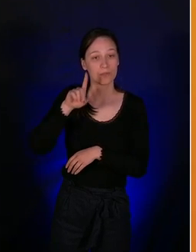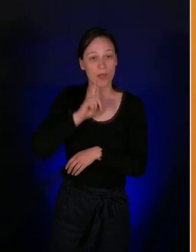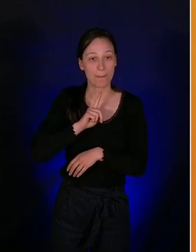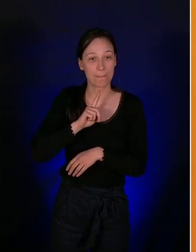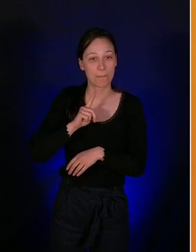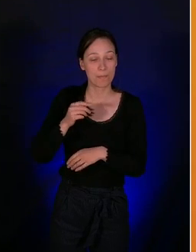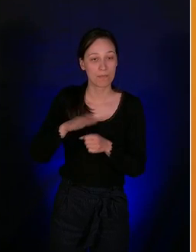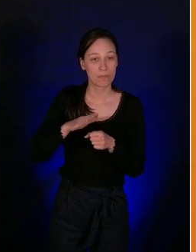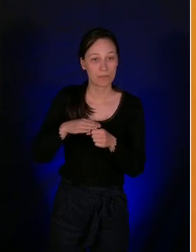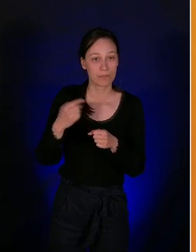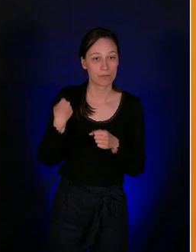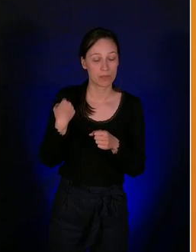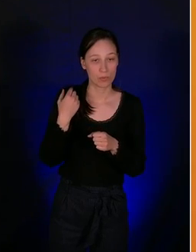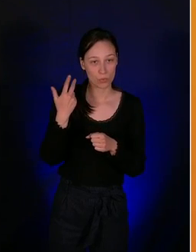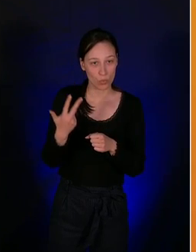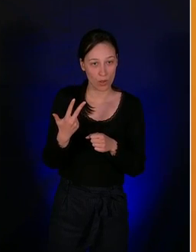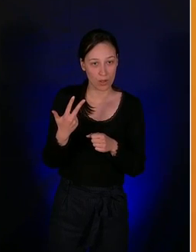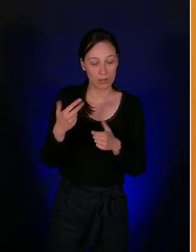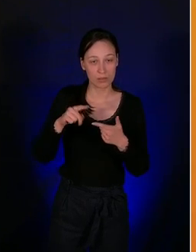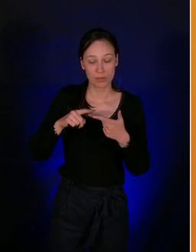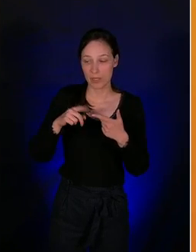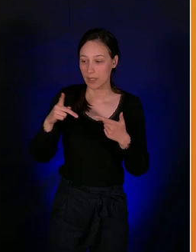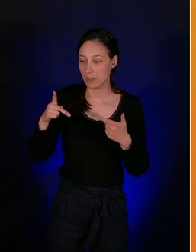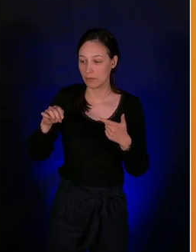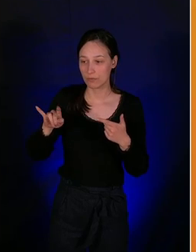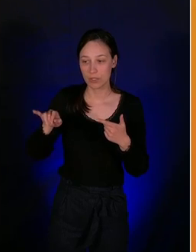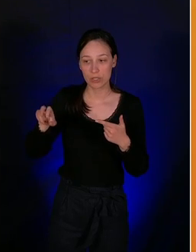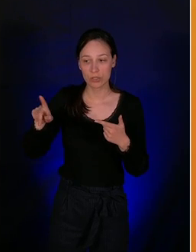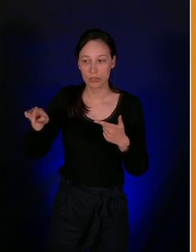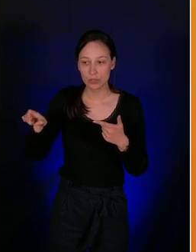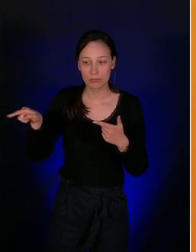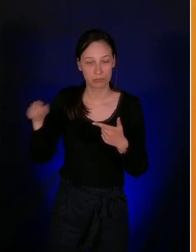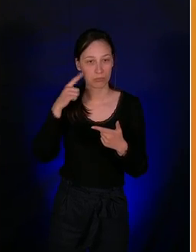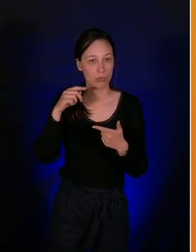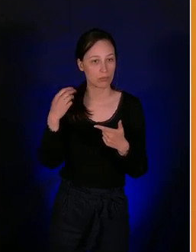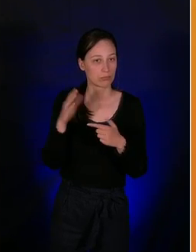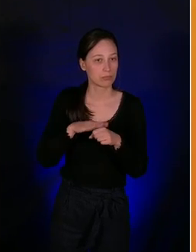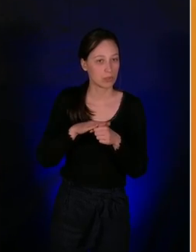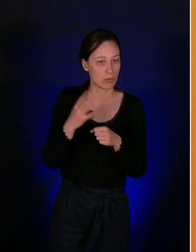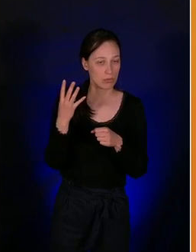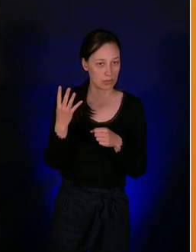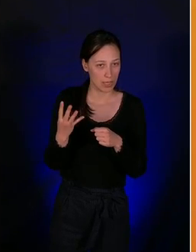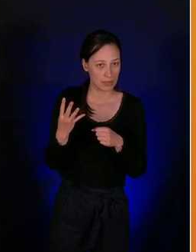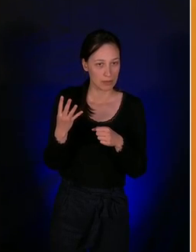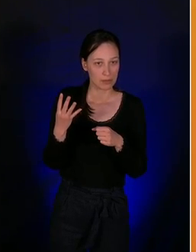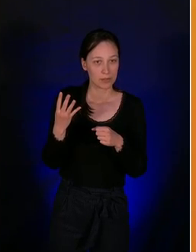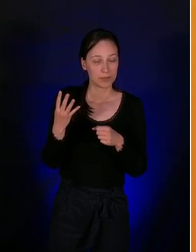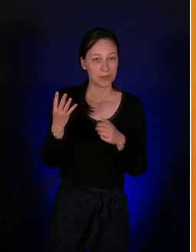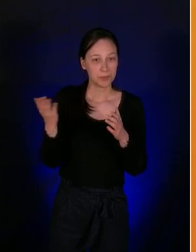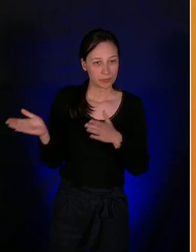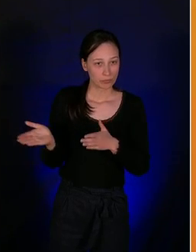Michel Dezet au micro 4, donc Géraldine est de la Fédération Santé Action Sociale et de l'UD